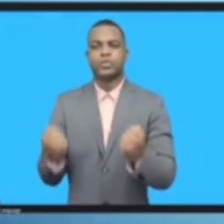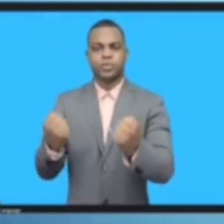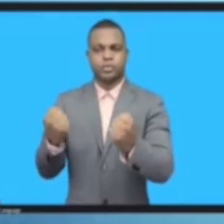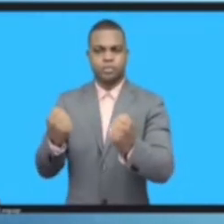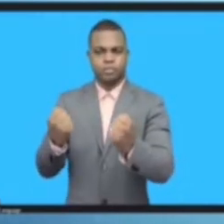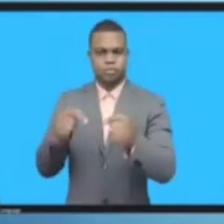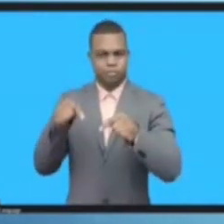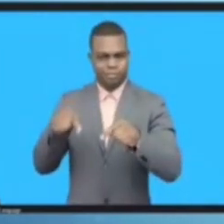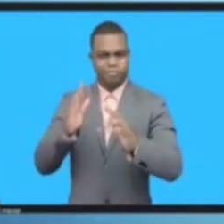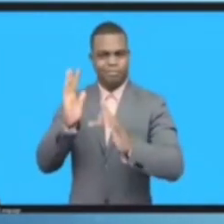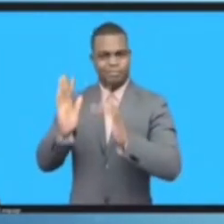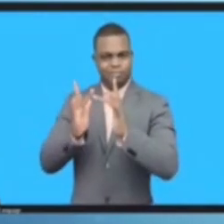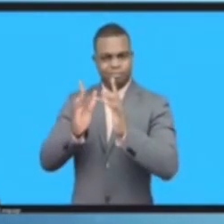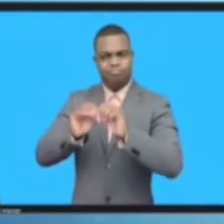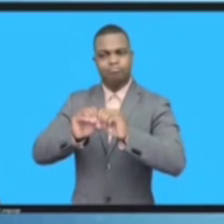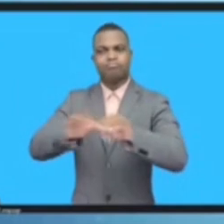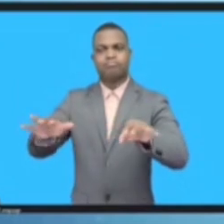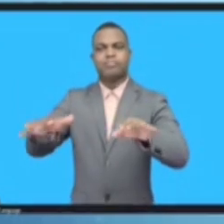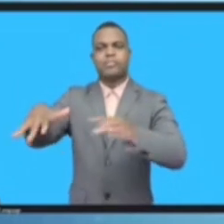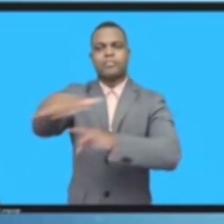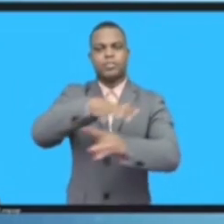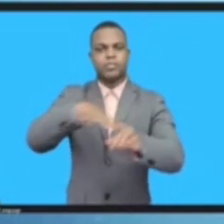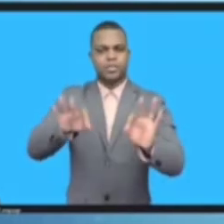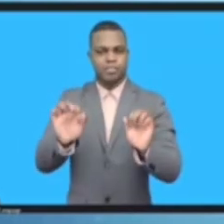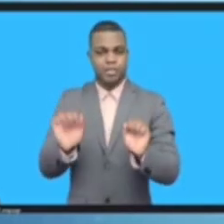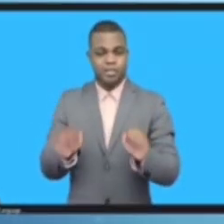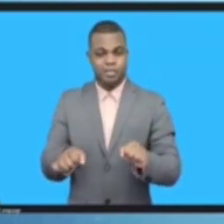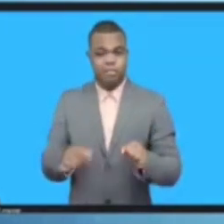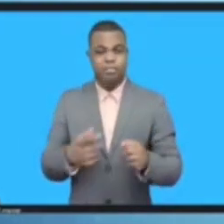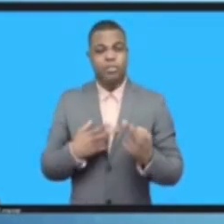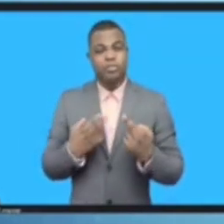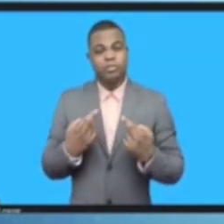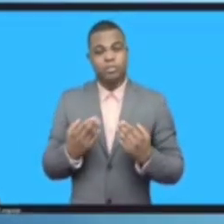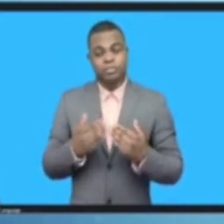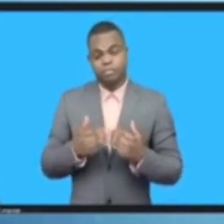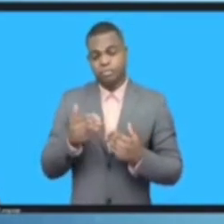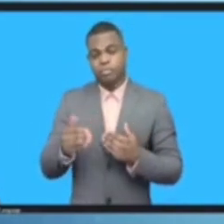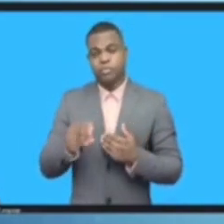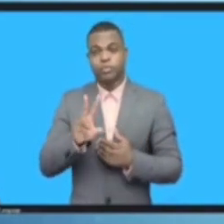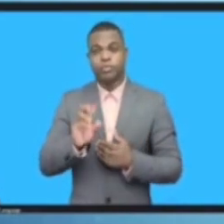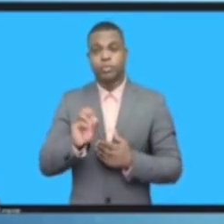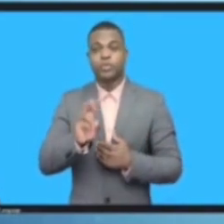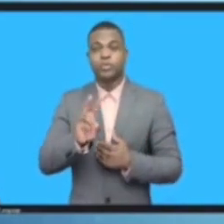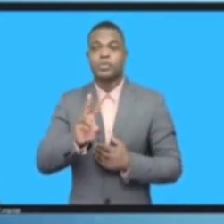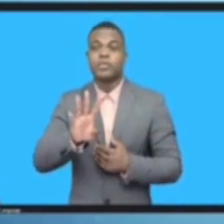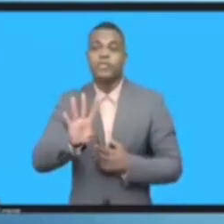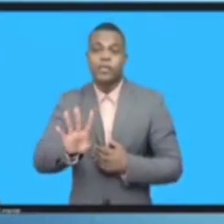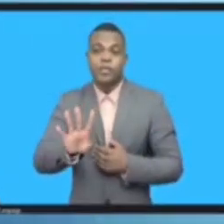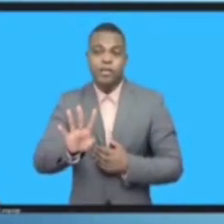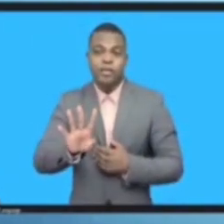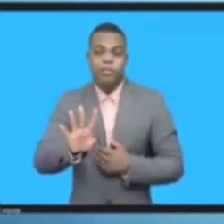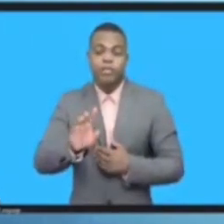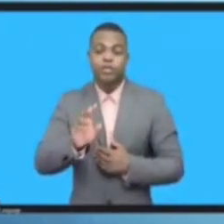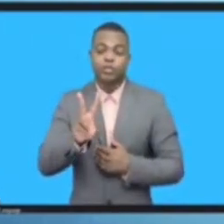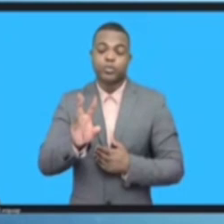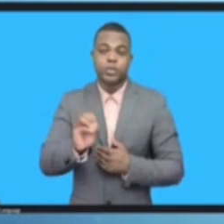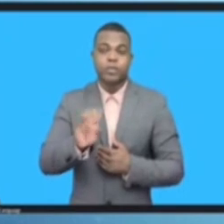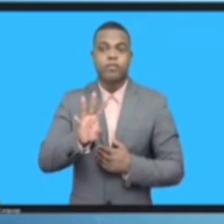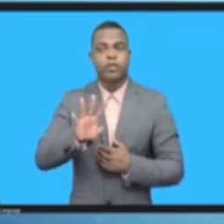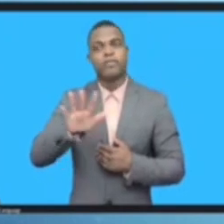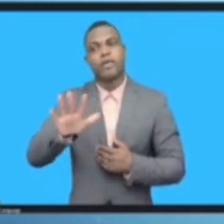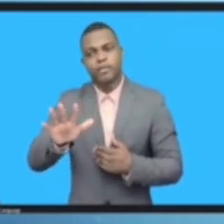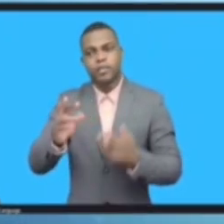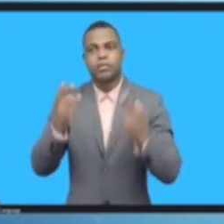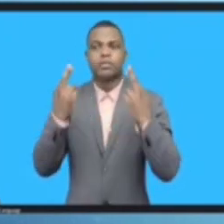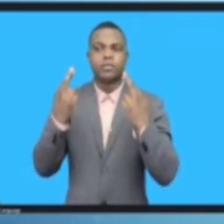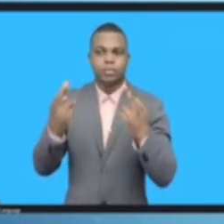2045, on jettera un regard sur ce que nous avons fait et on reconnaîtra l'importance du travail que nous avons fait cette année et pour